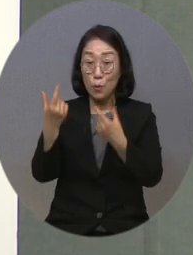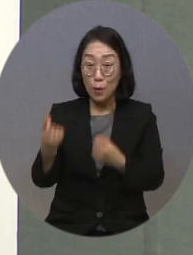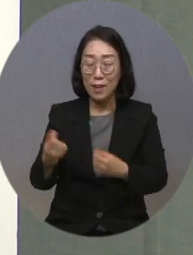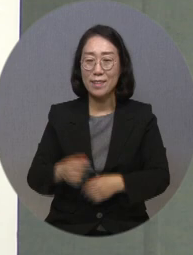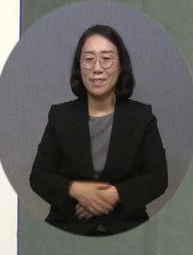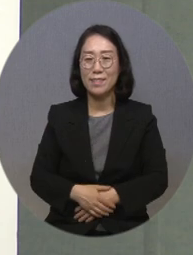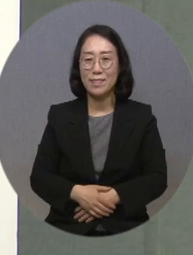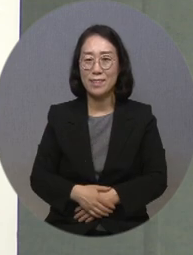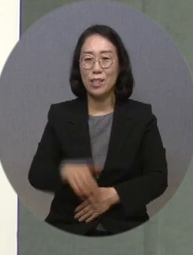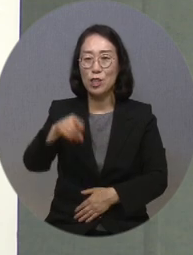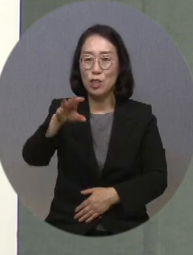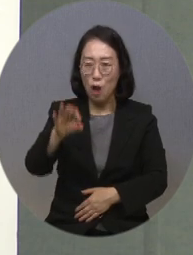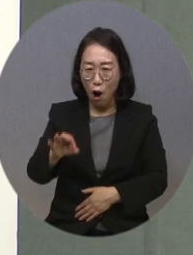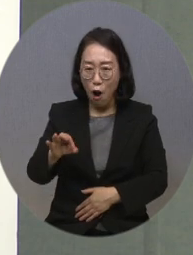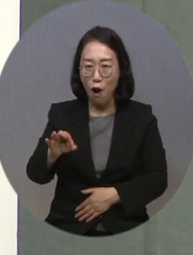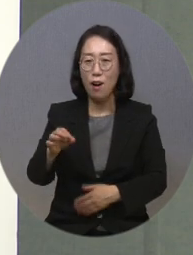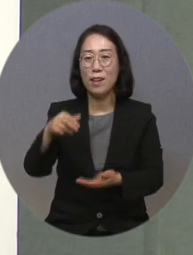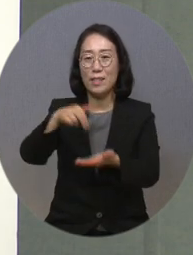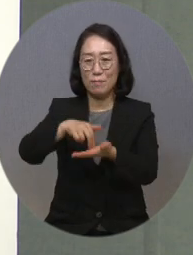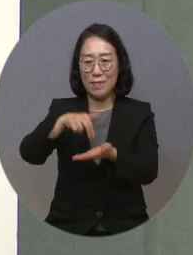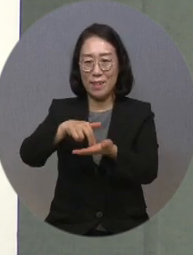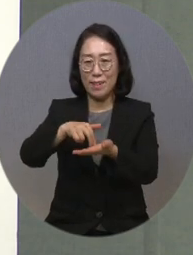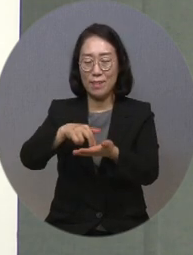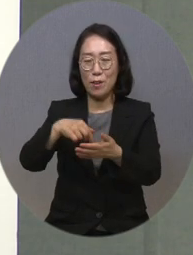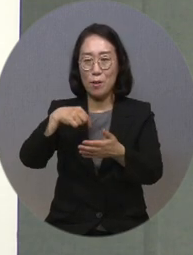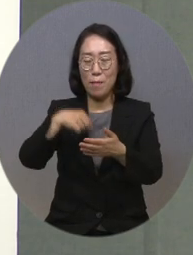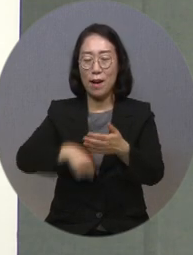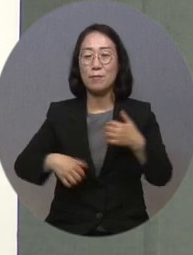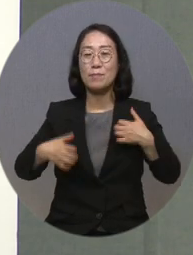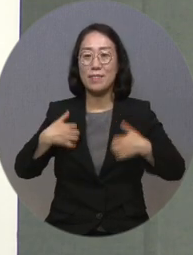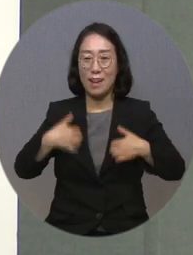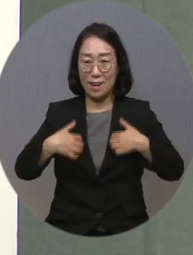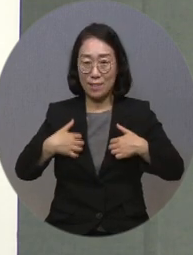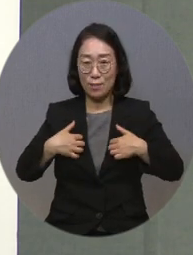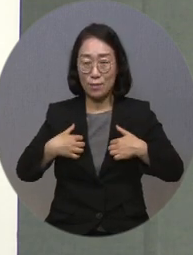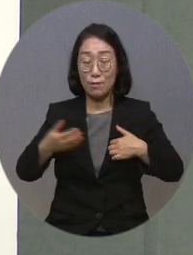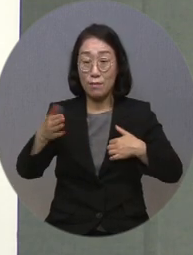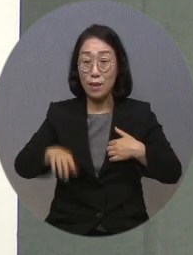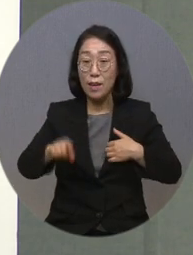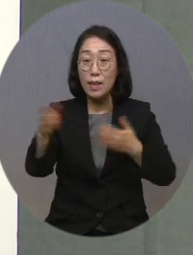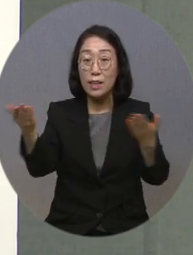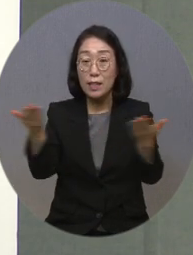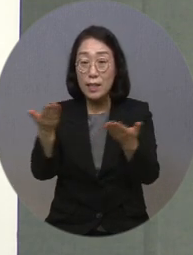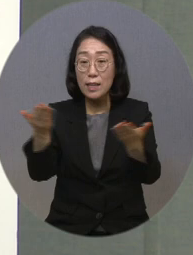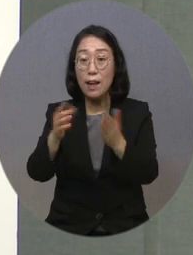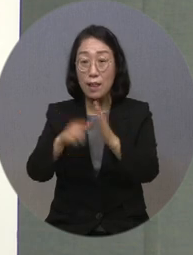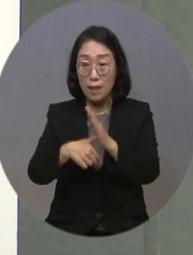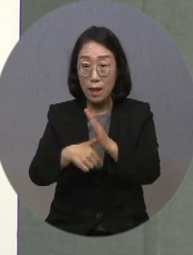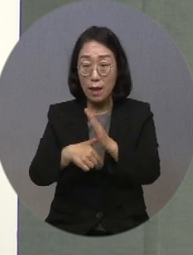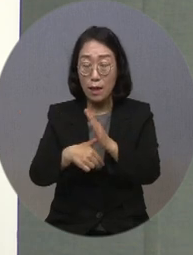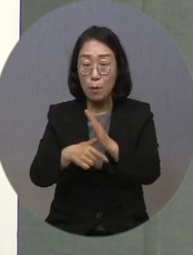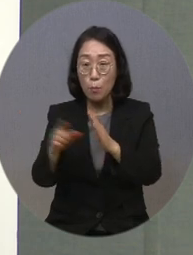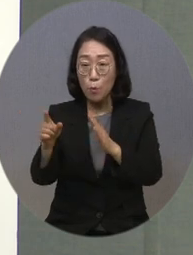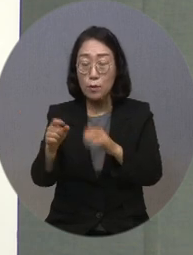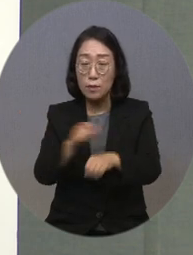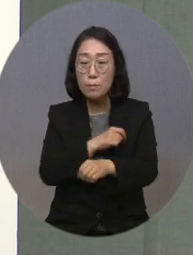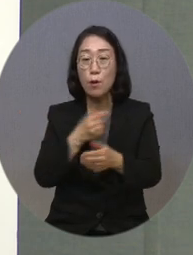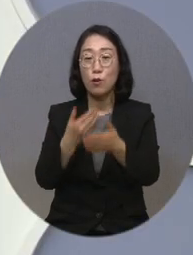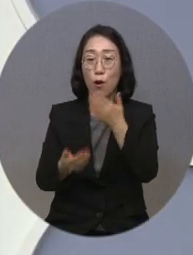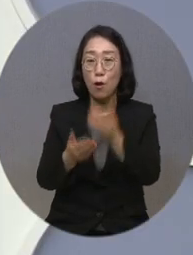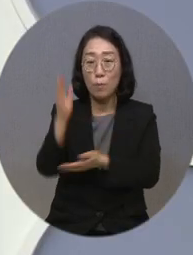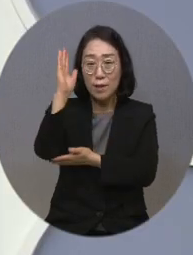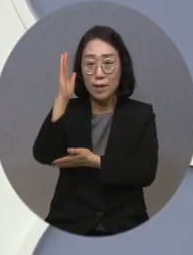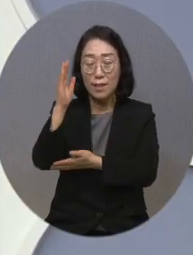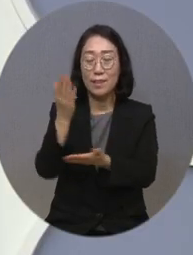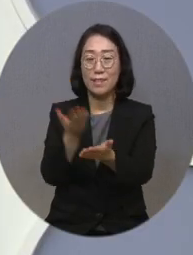입장에서 자랑스러웠는데 그때에 직무하시면서 그 에피소드 있으면 좀 소개 좀